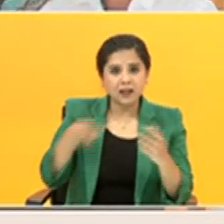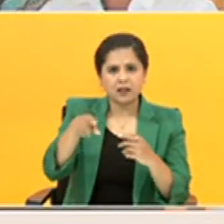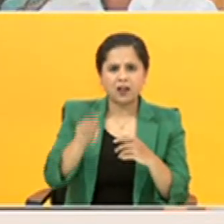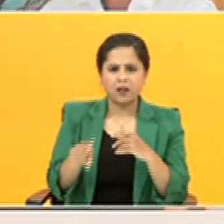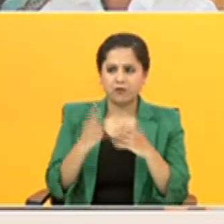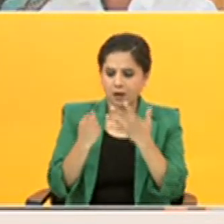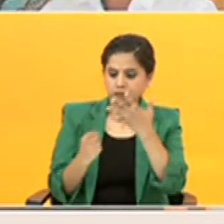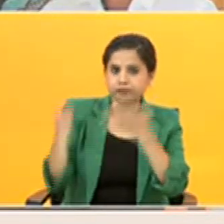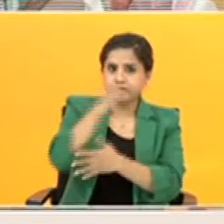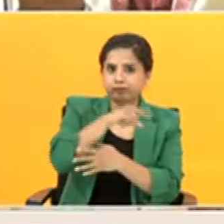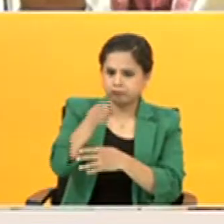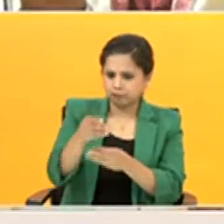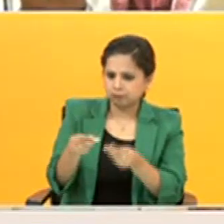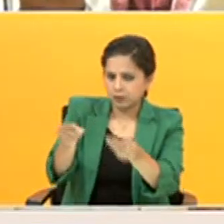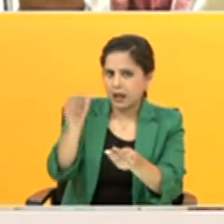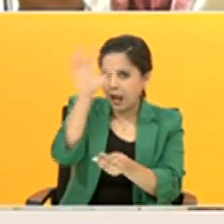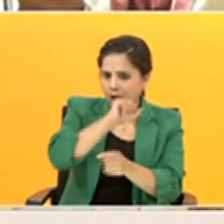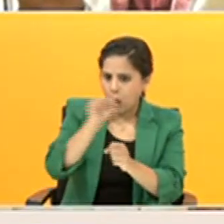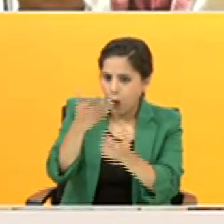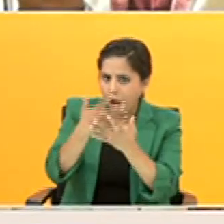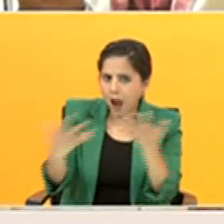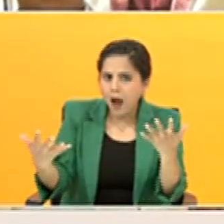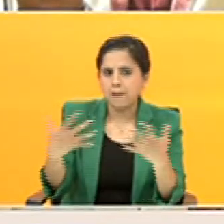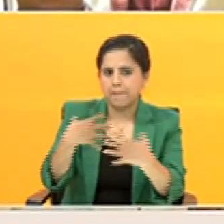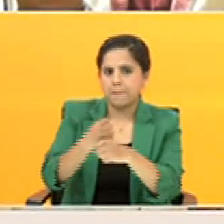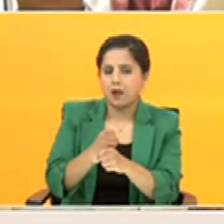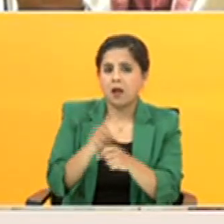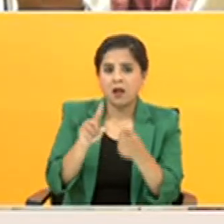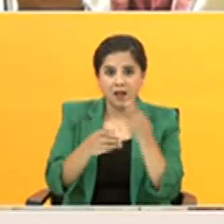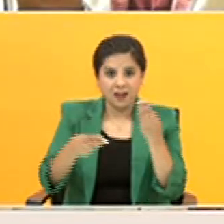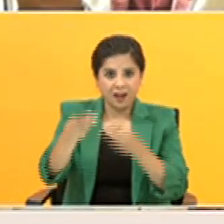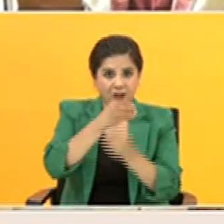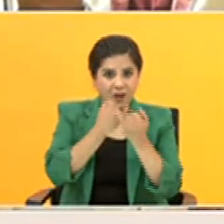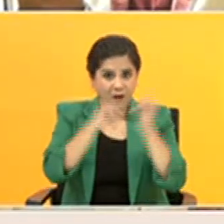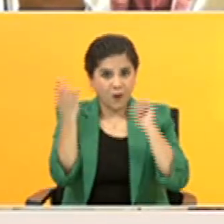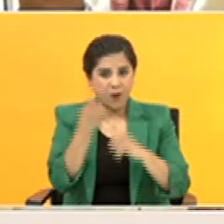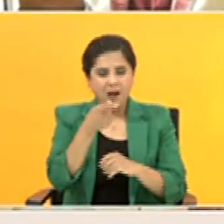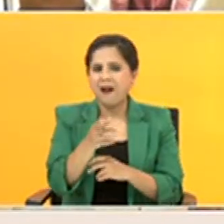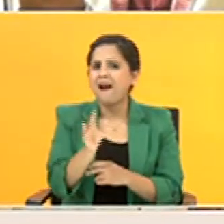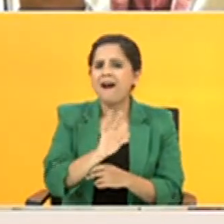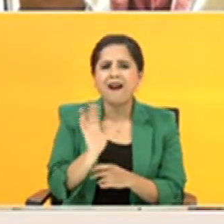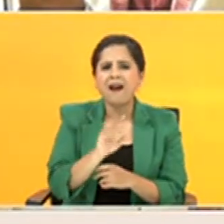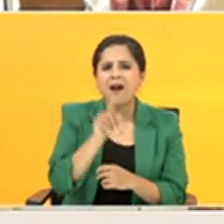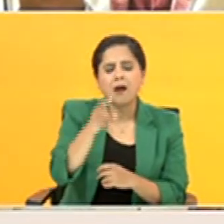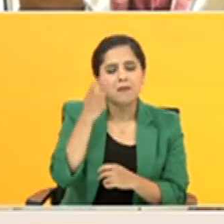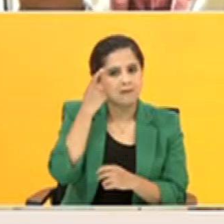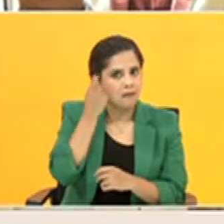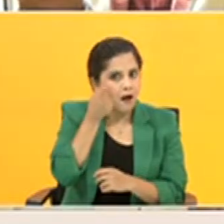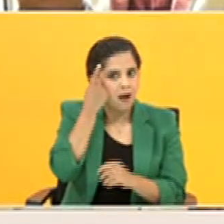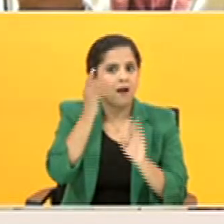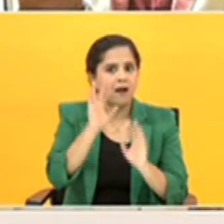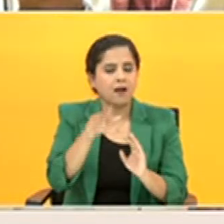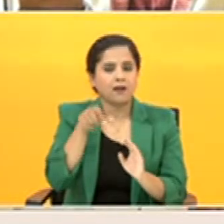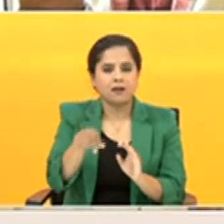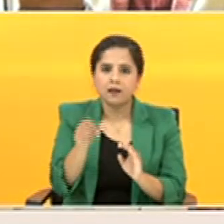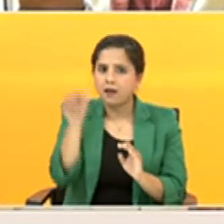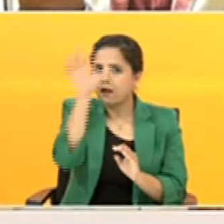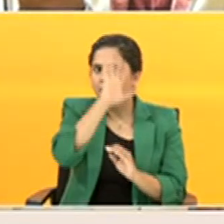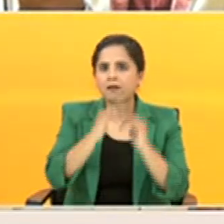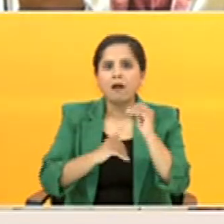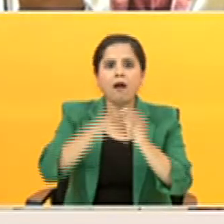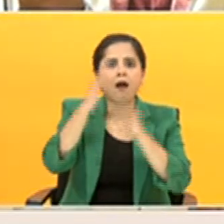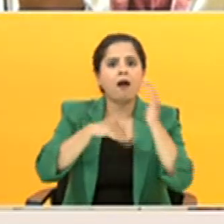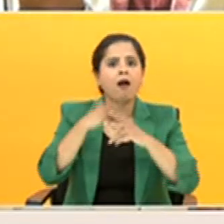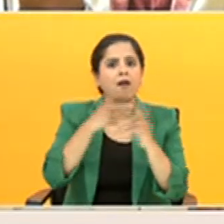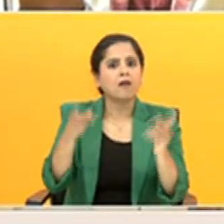देंगे। यह सिर्फ आर्थिक आत्मनिर्भरता की बात नहीं है, यह राष्ट्र के निर्माण में भागीदारी